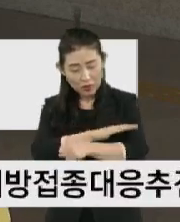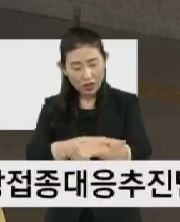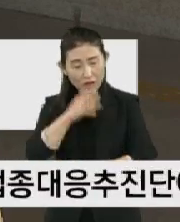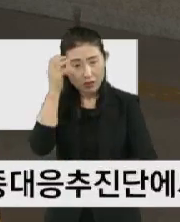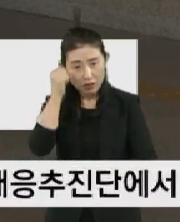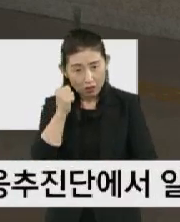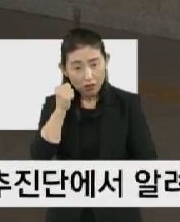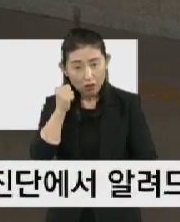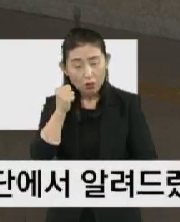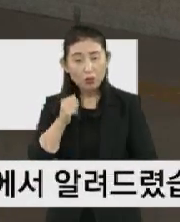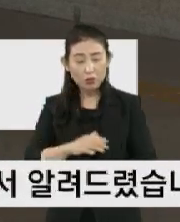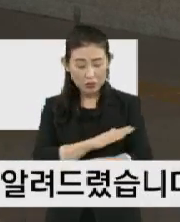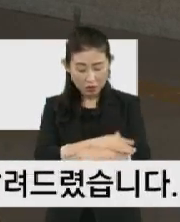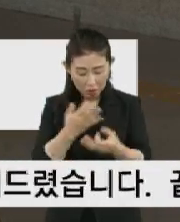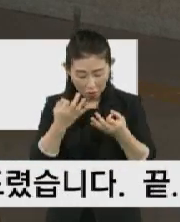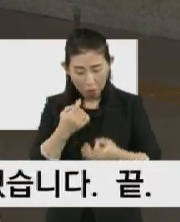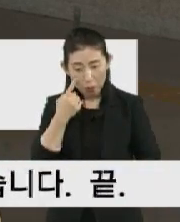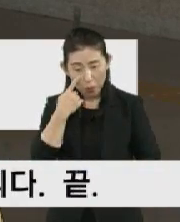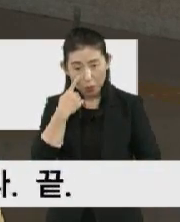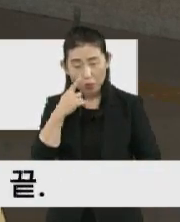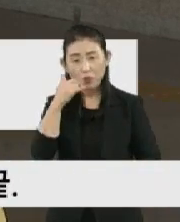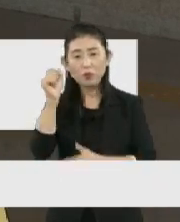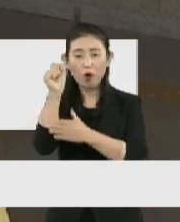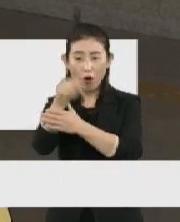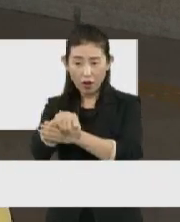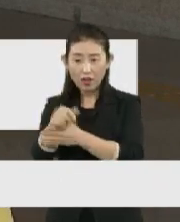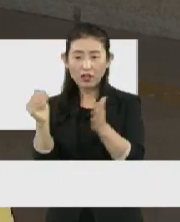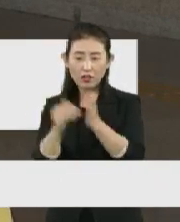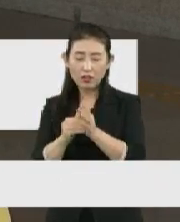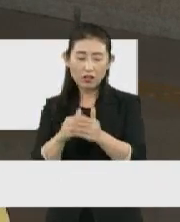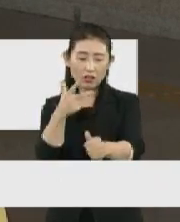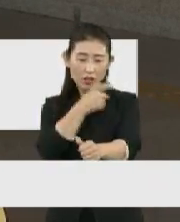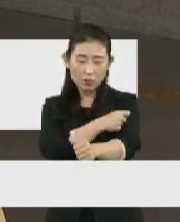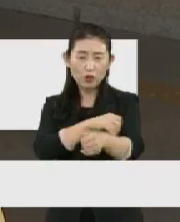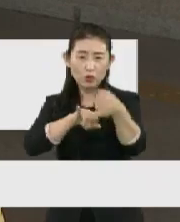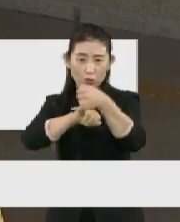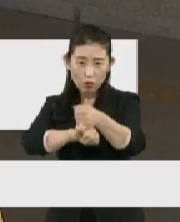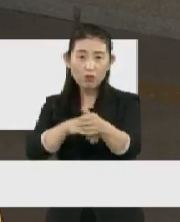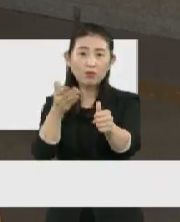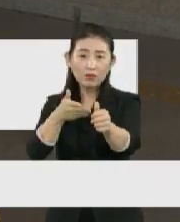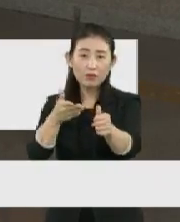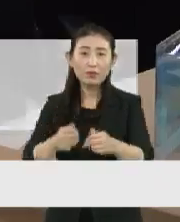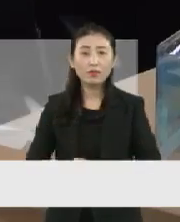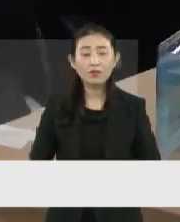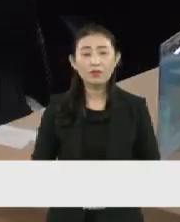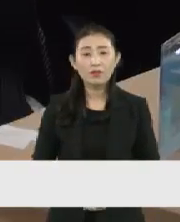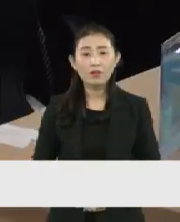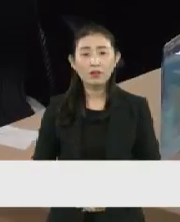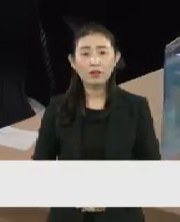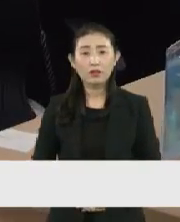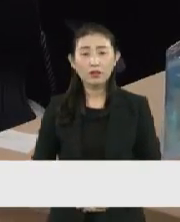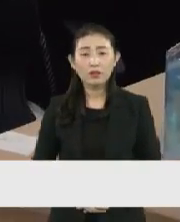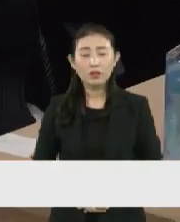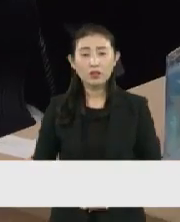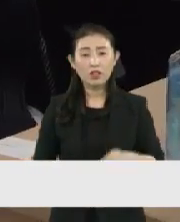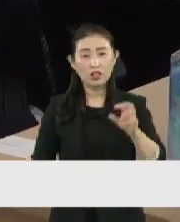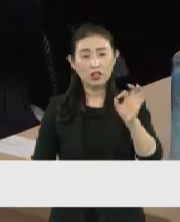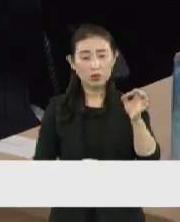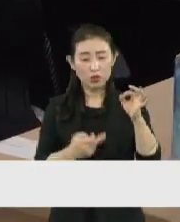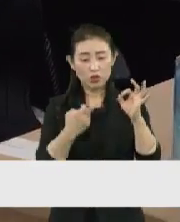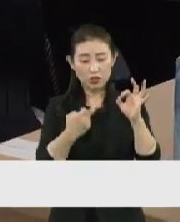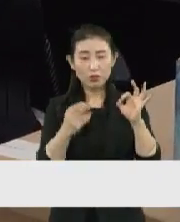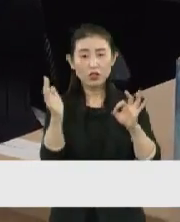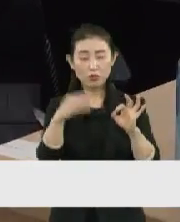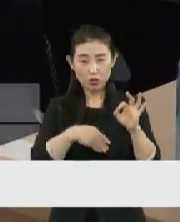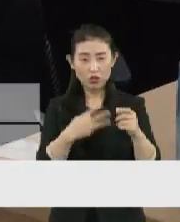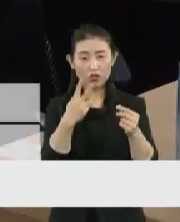확인하고 부모님의 동의를 받아서 예방접종을 하실 것을 권고드립니다. 한편 지난 12일부터